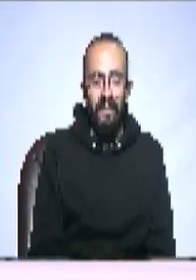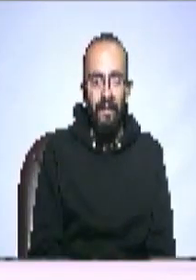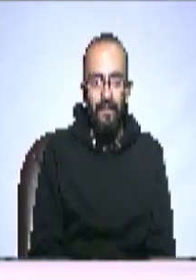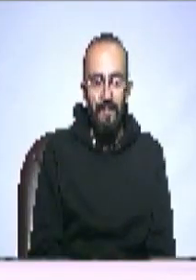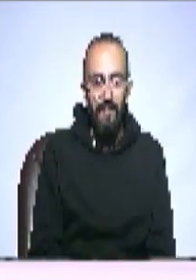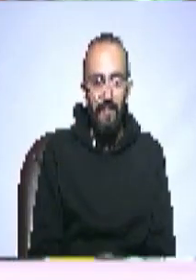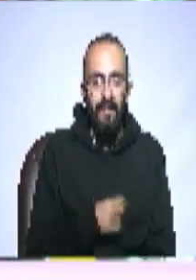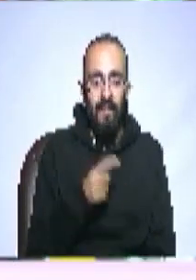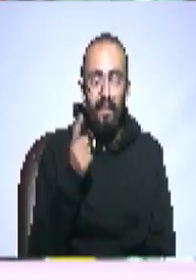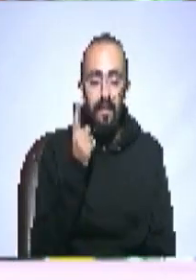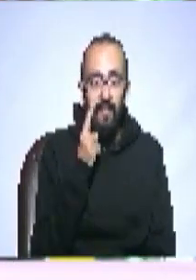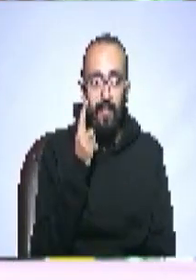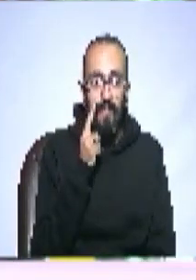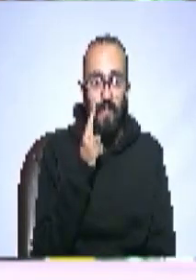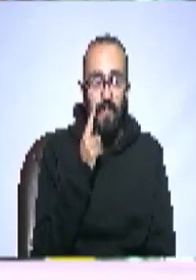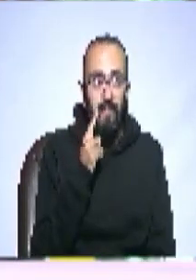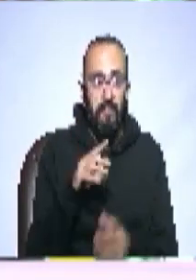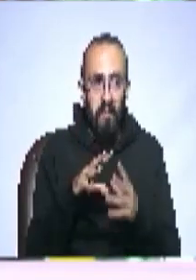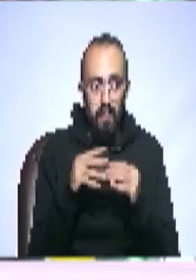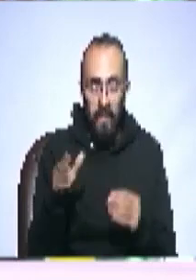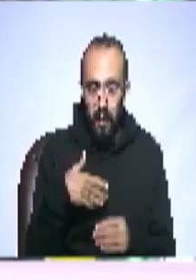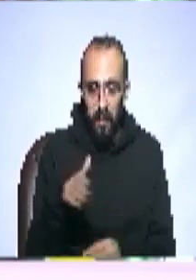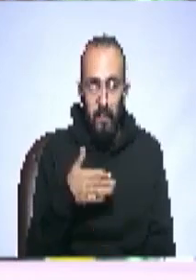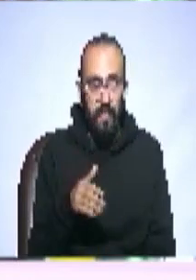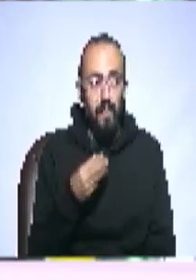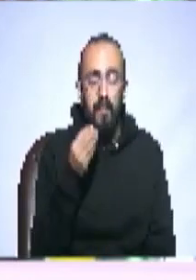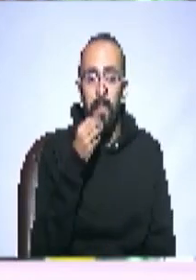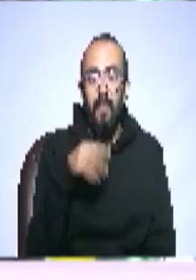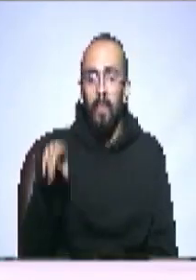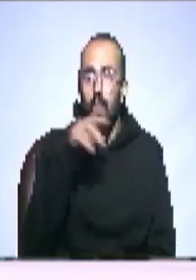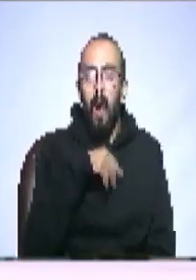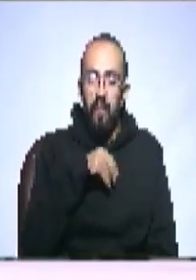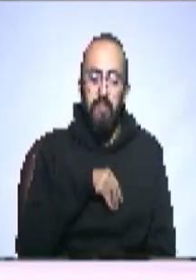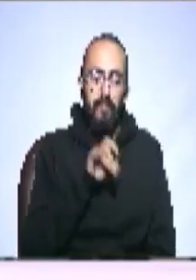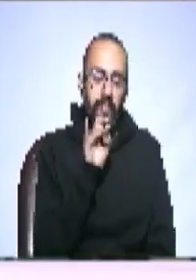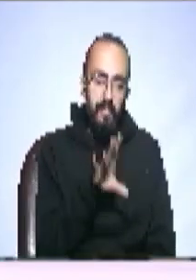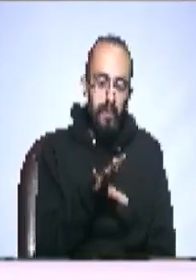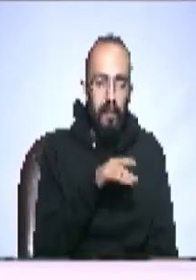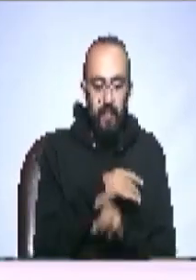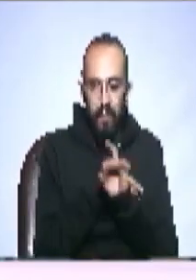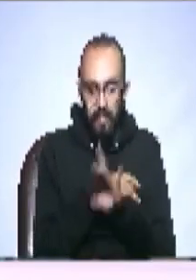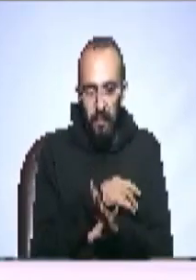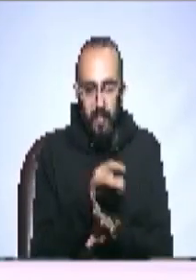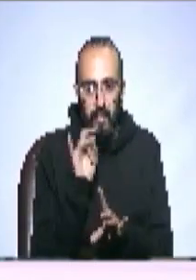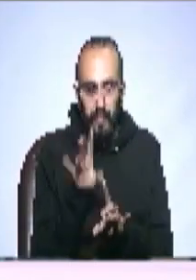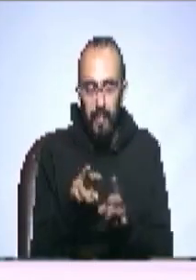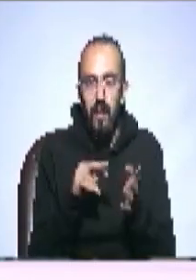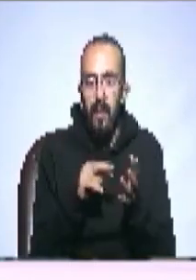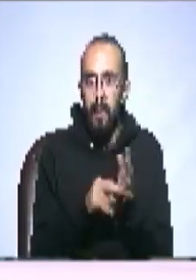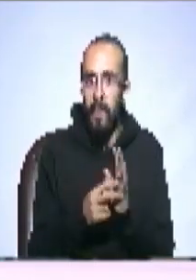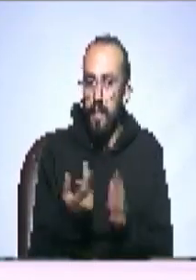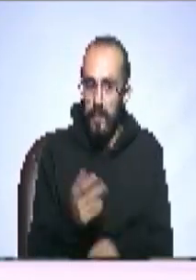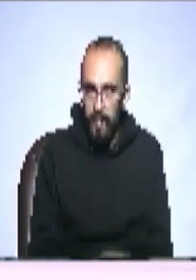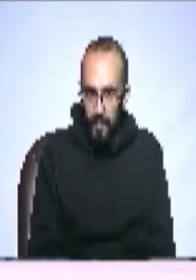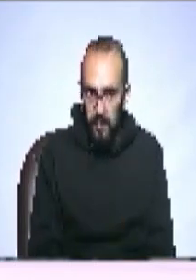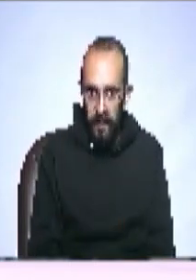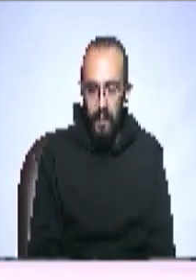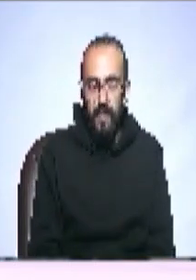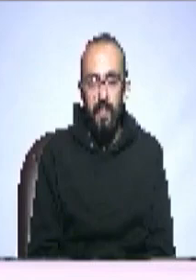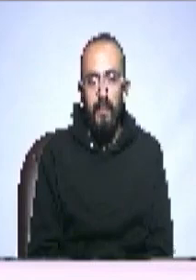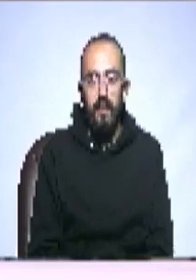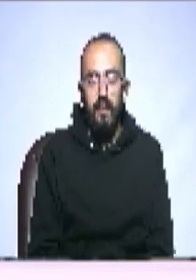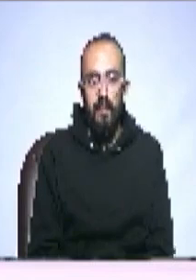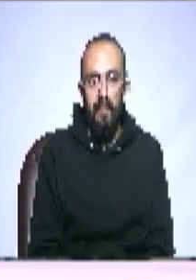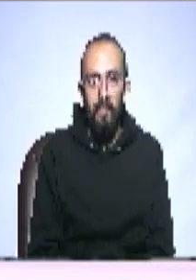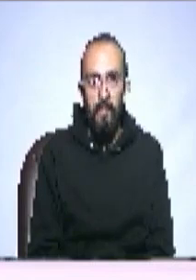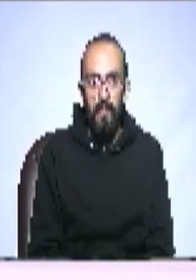ادوق بس البطاطا. عايزه اسالك برضو سؤال تاني، اللي حابب يستغنى عن حاجه او مش موجود عنده حاجه من المكونات اللي حطيتها، اللي